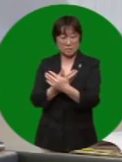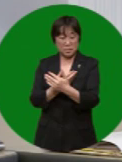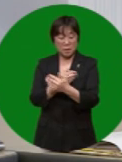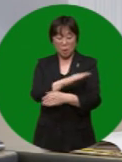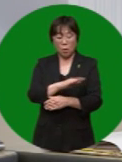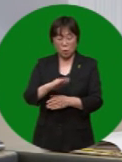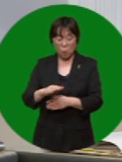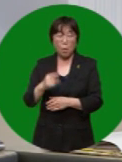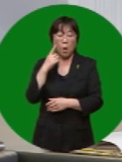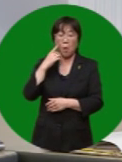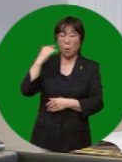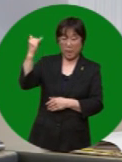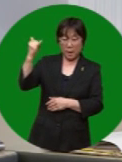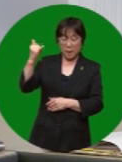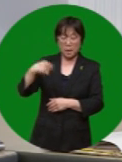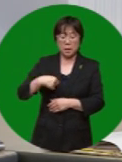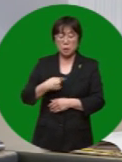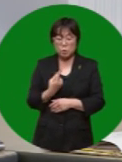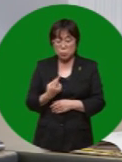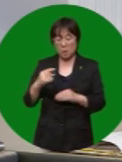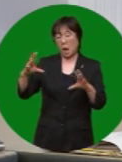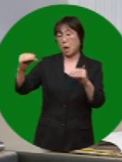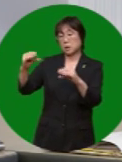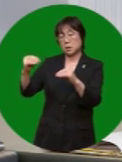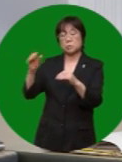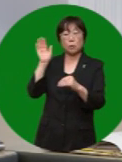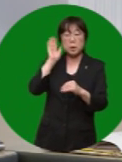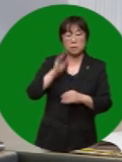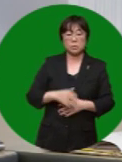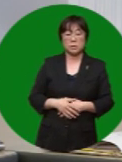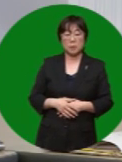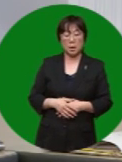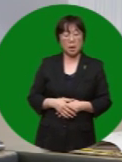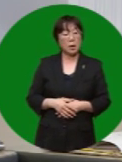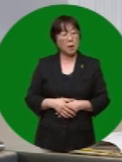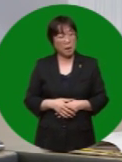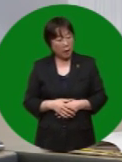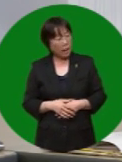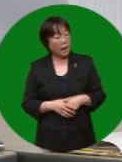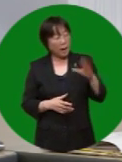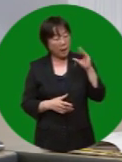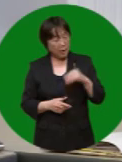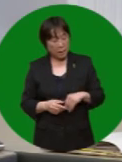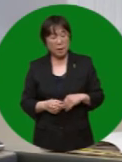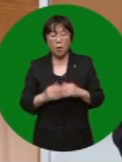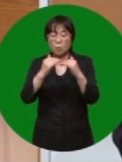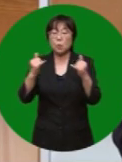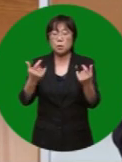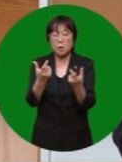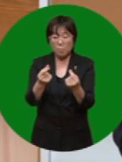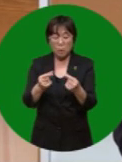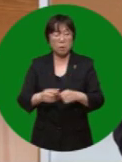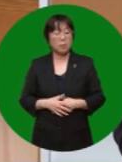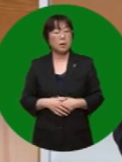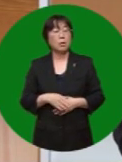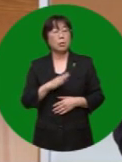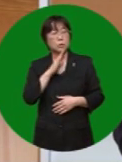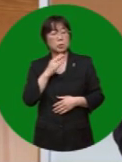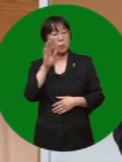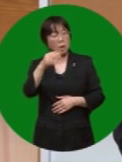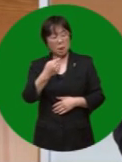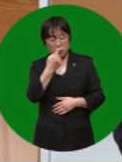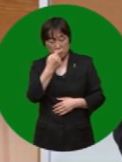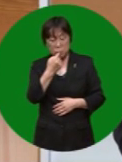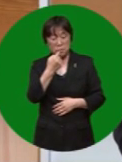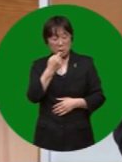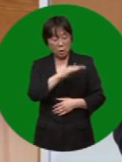こう子どもとこう親が、自分の親がこう話しているのを聞いて、それでこうその子育て世代の大人たちも本当にこうこれから自